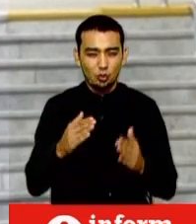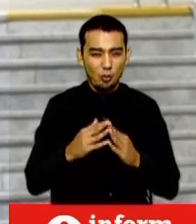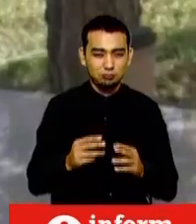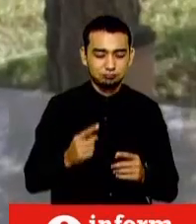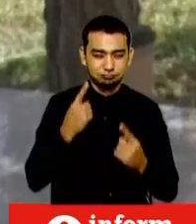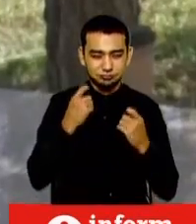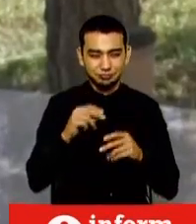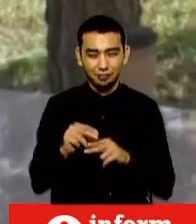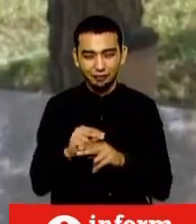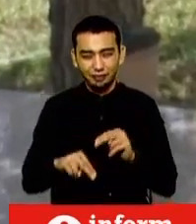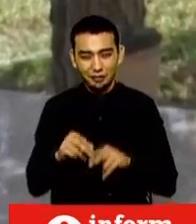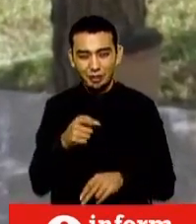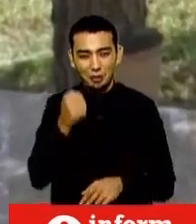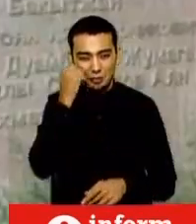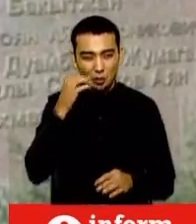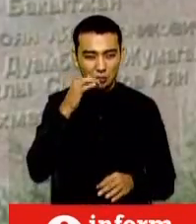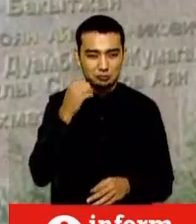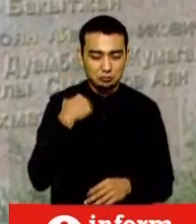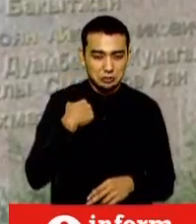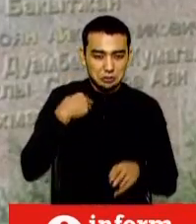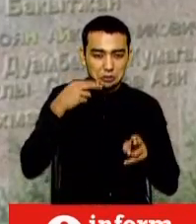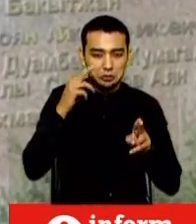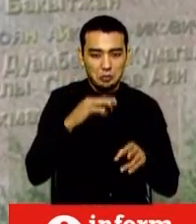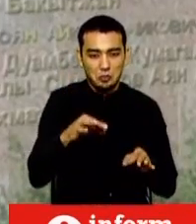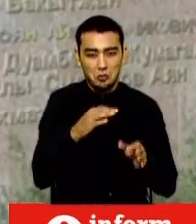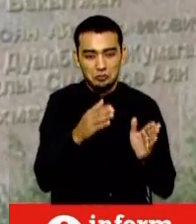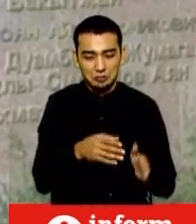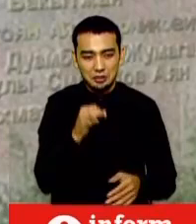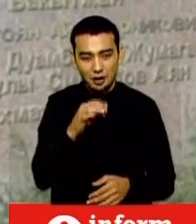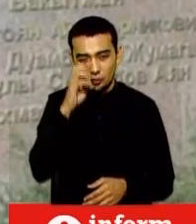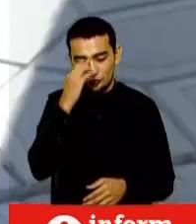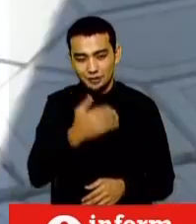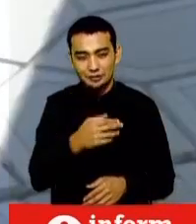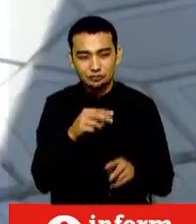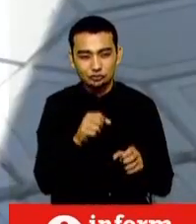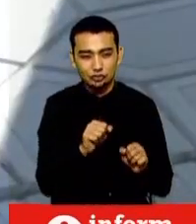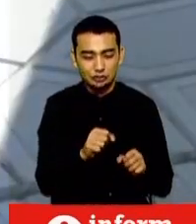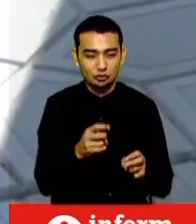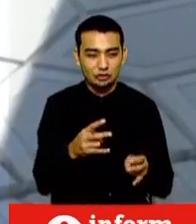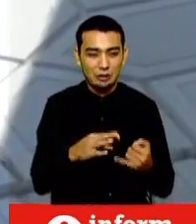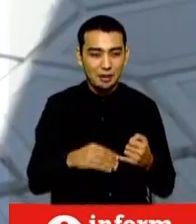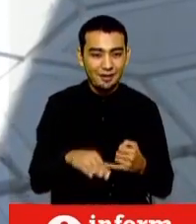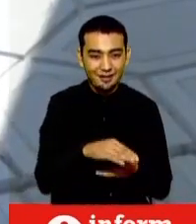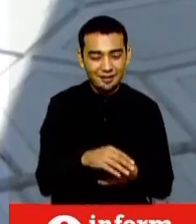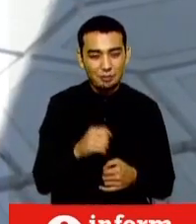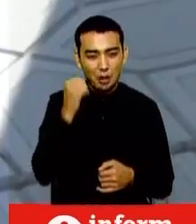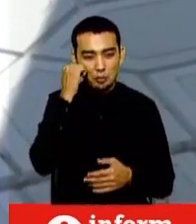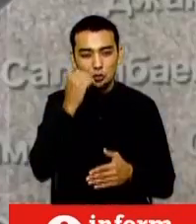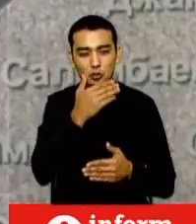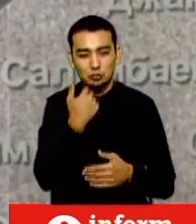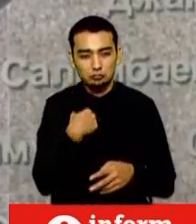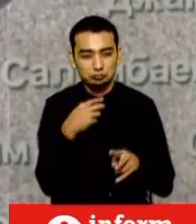қалдықтарына толып тұрған ескерткіш туралы бейхабар болып шықты. Тіпті ол жерде мемлекеттің қорғауында болуы тиіс ешқандай ескерткіш жоқ